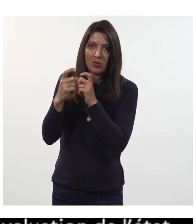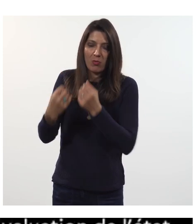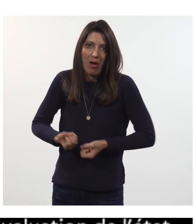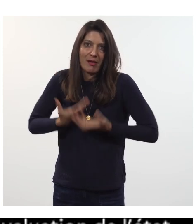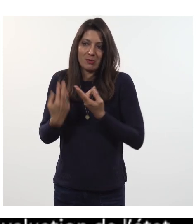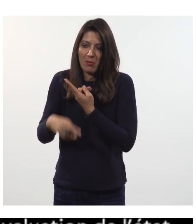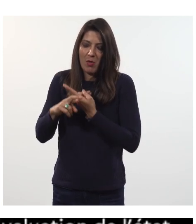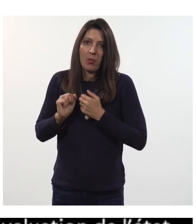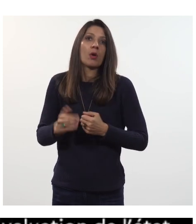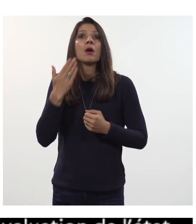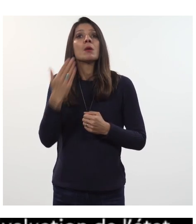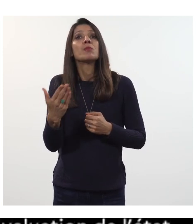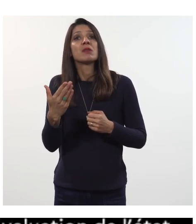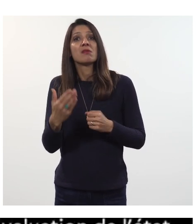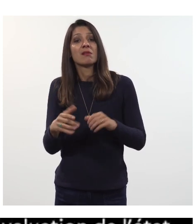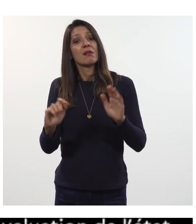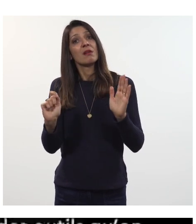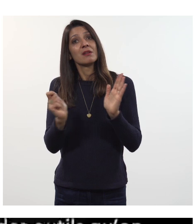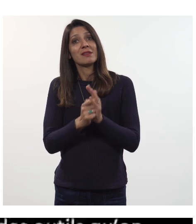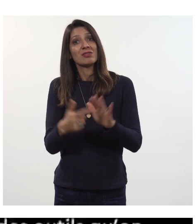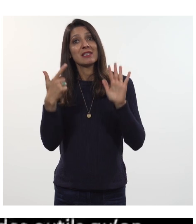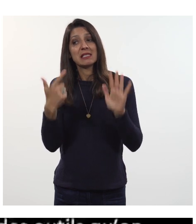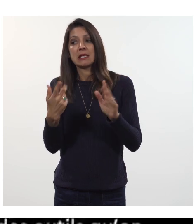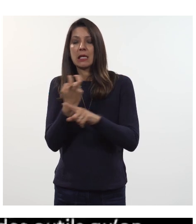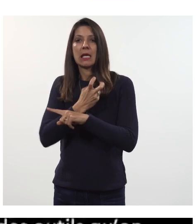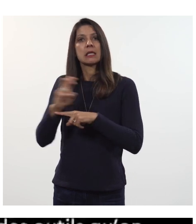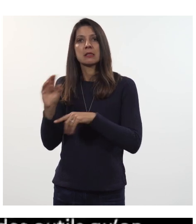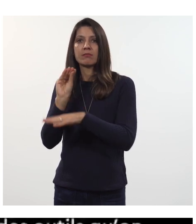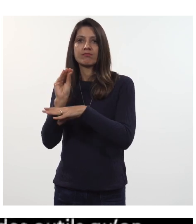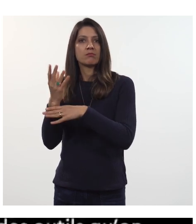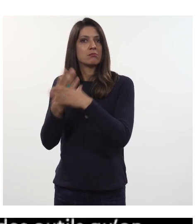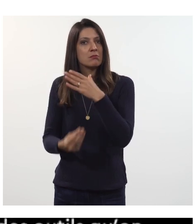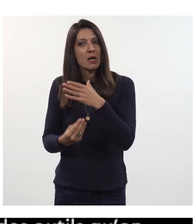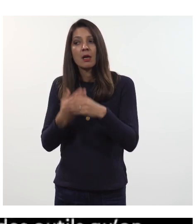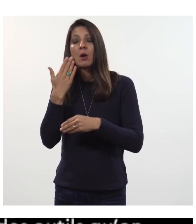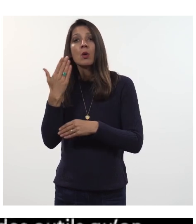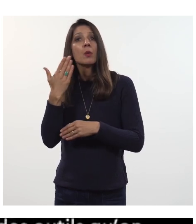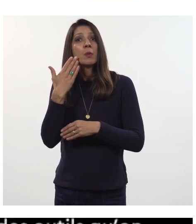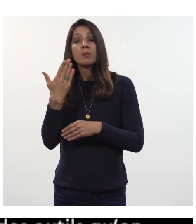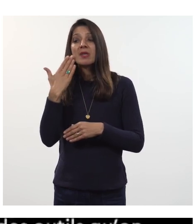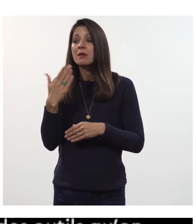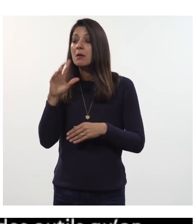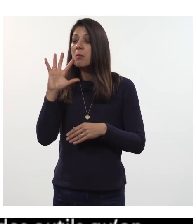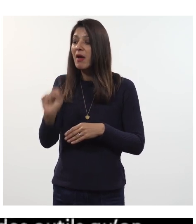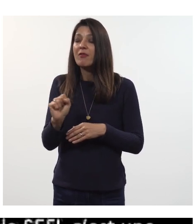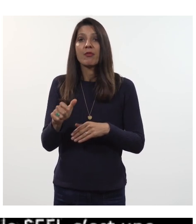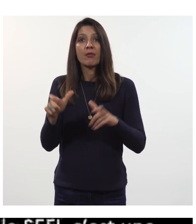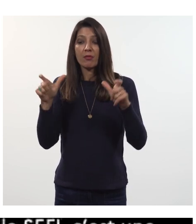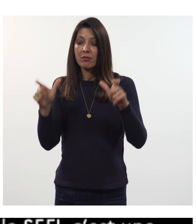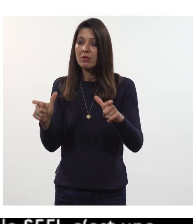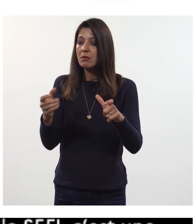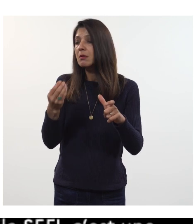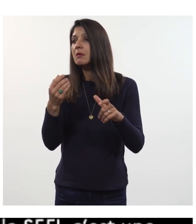un score en dessous de 7, c'est qu'il y a un risque de dénutrition, ou si la personne, elle a mangé moins de la moitié de ses